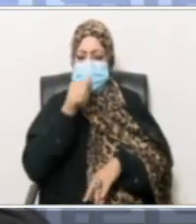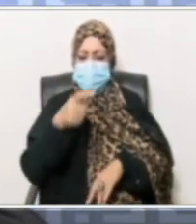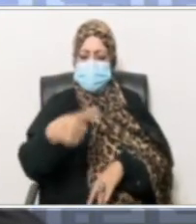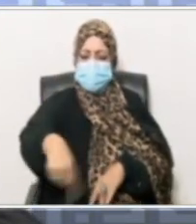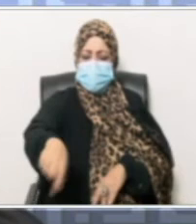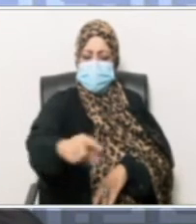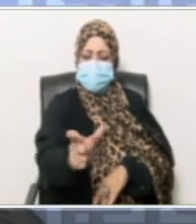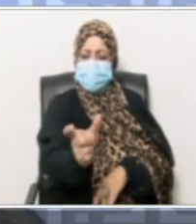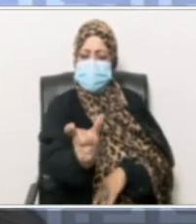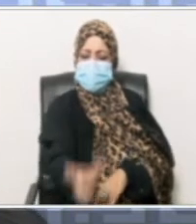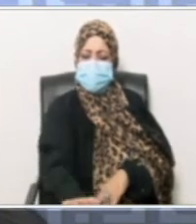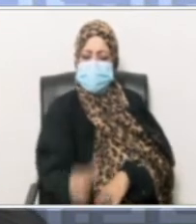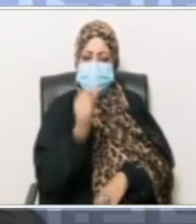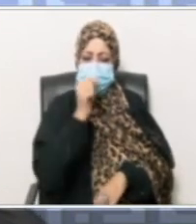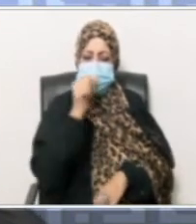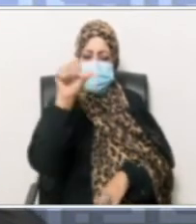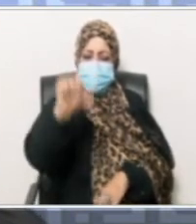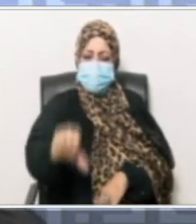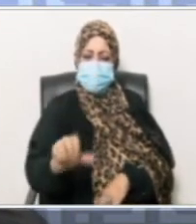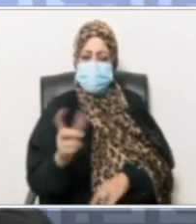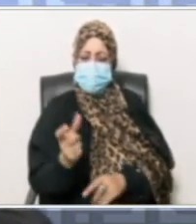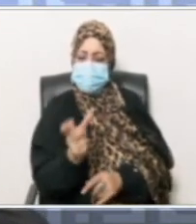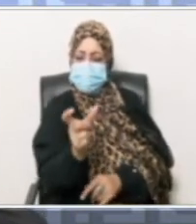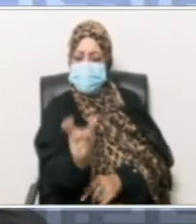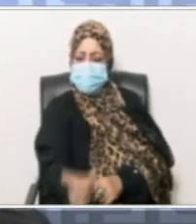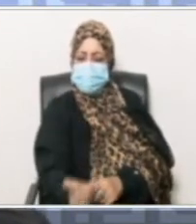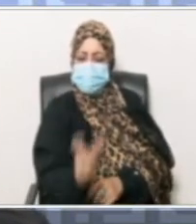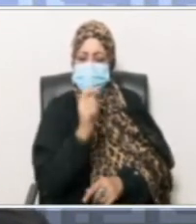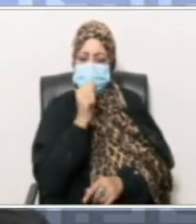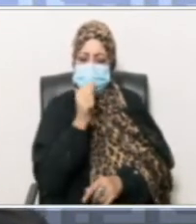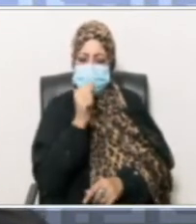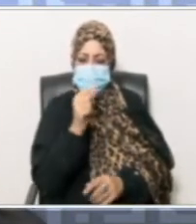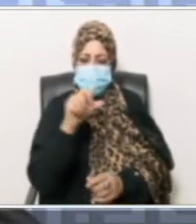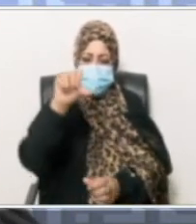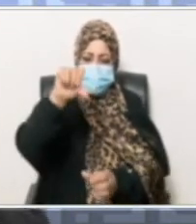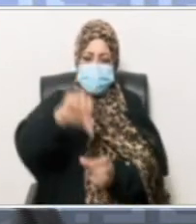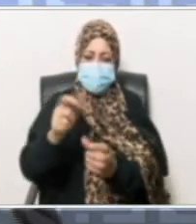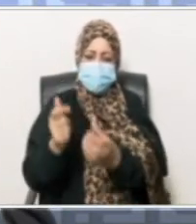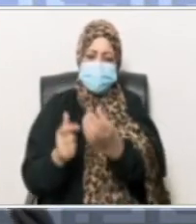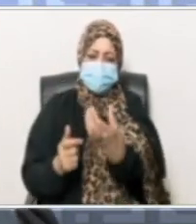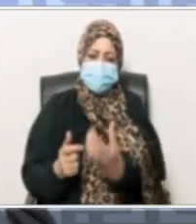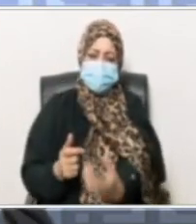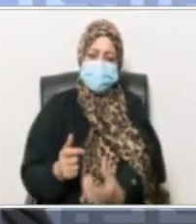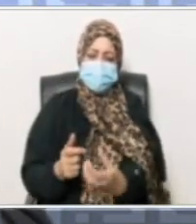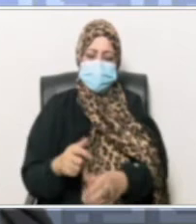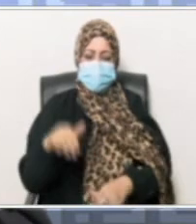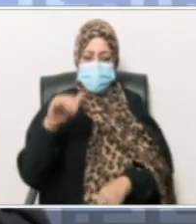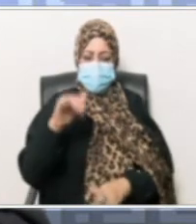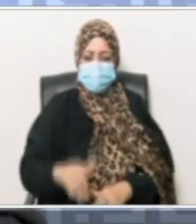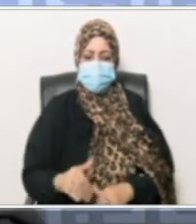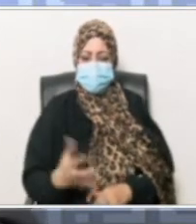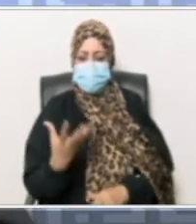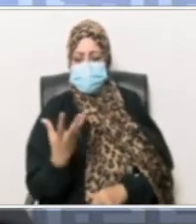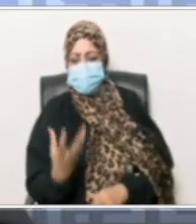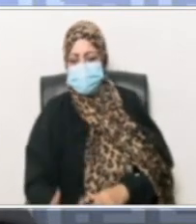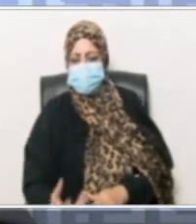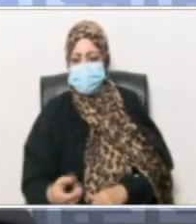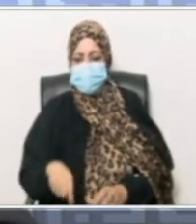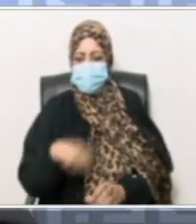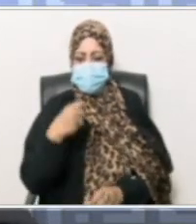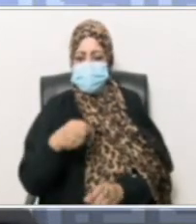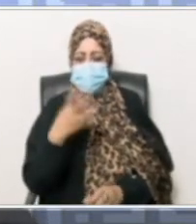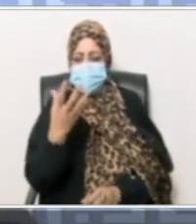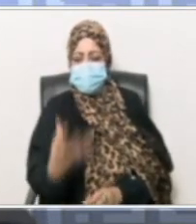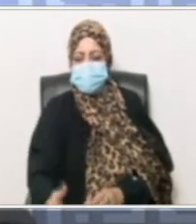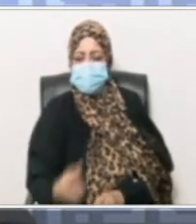زي الفلجان، احنا نسموه الفلجان بالعامية عندنا زي الفلجان والمترد أو فلجان الشرب الصغير، يغرسوا فيه على القبر، وبعدين